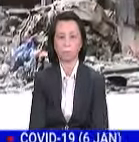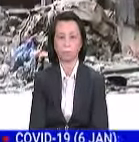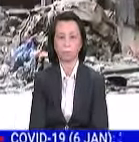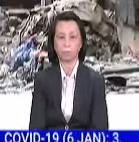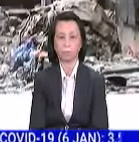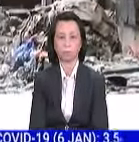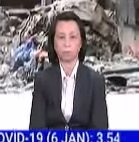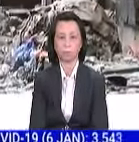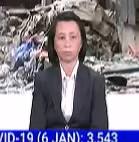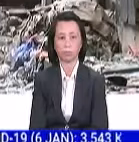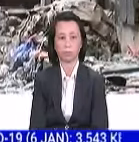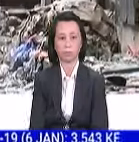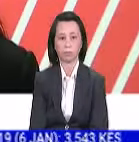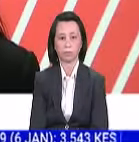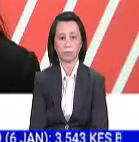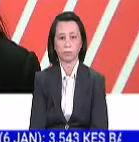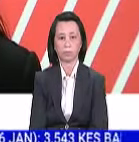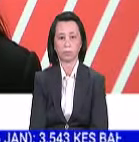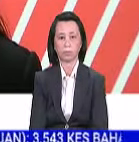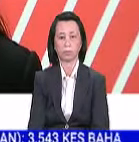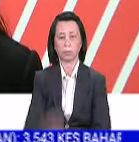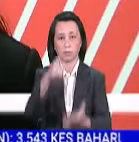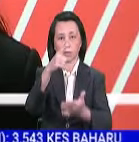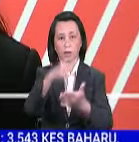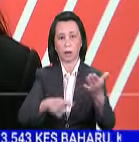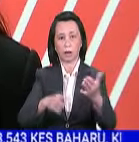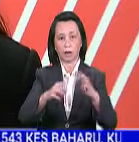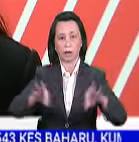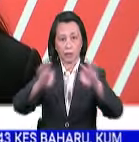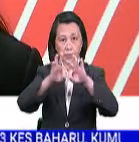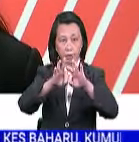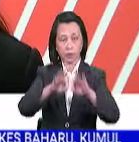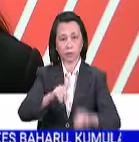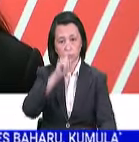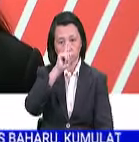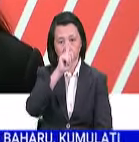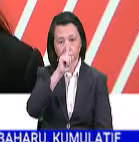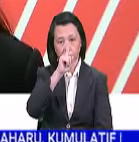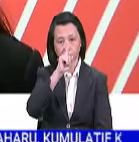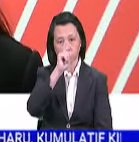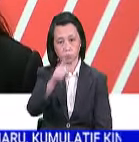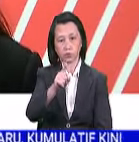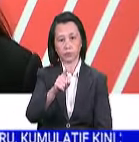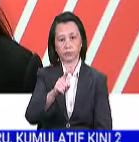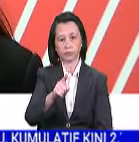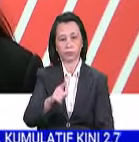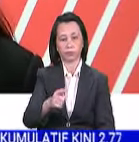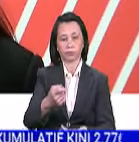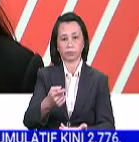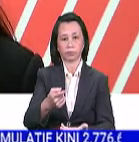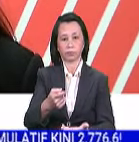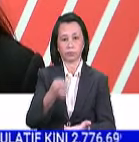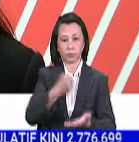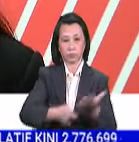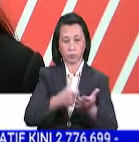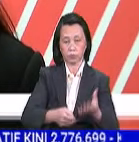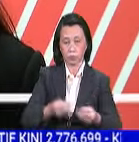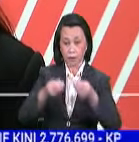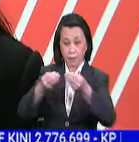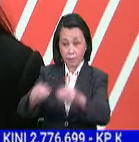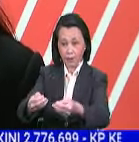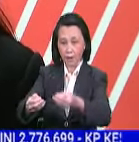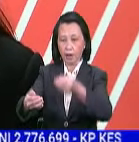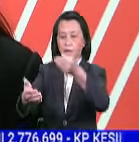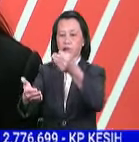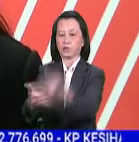Tapi yang penting adalah memastikan hasil ataupun bantuan yang diberikan tu sampai